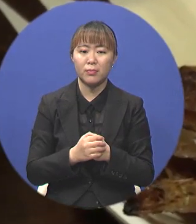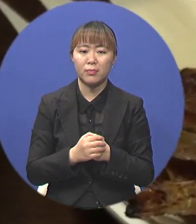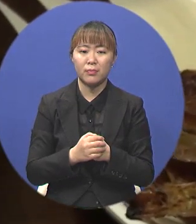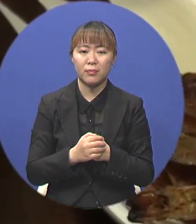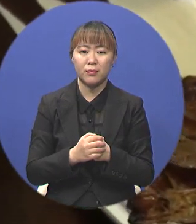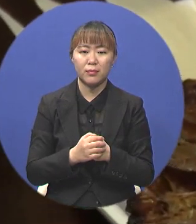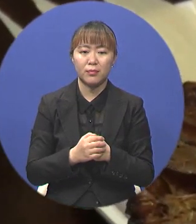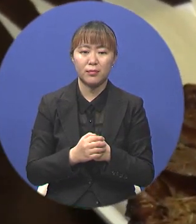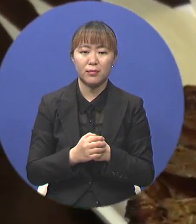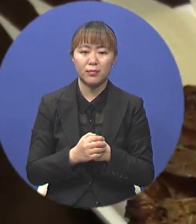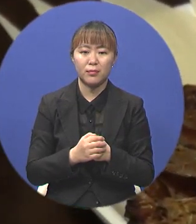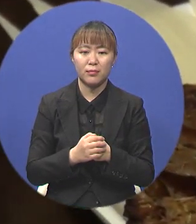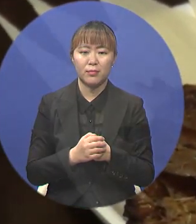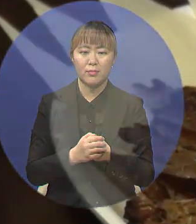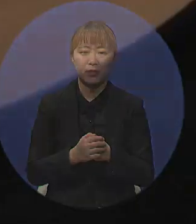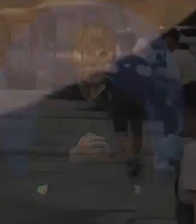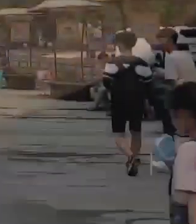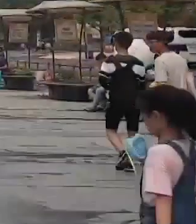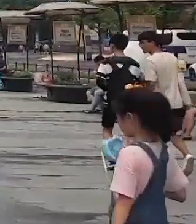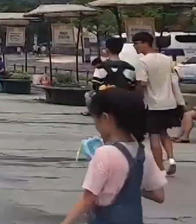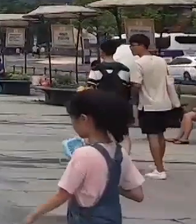복지TV 뉴스 손자희입니다.